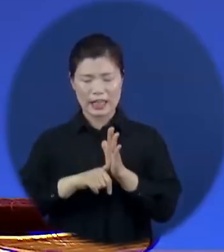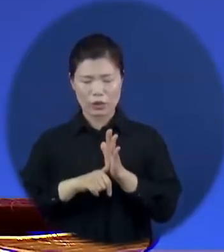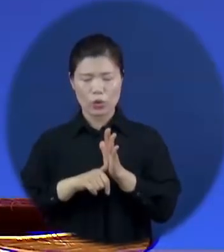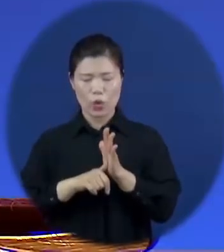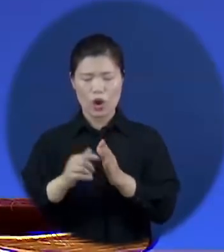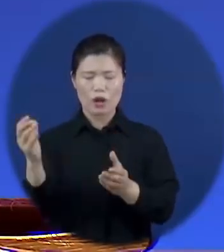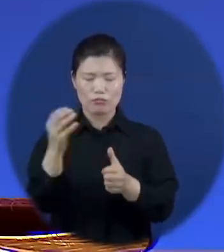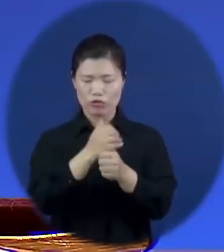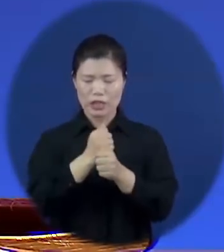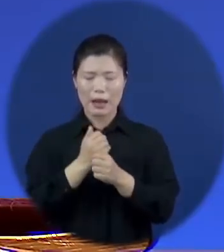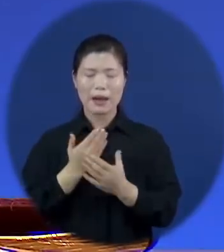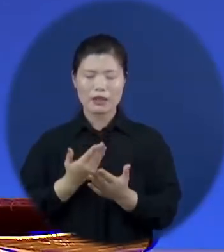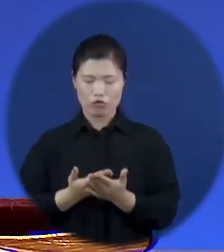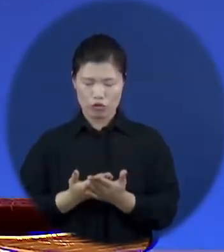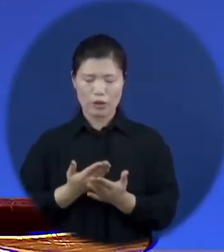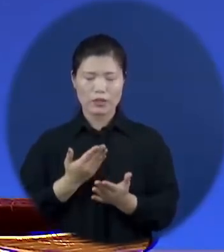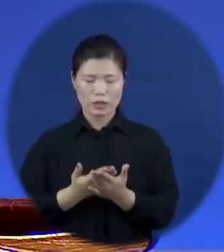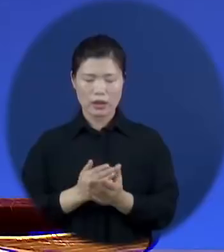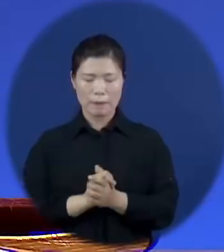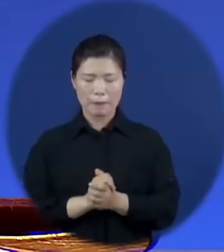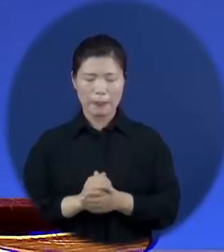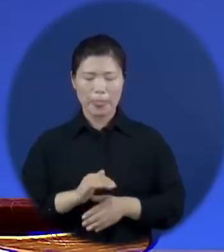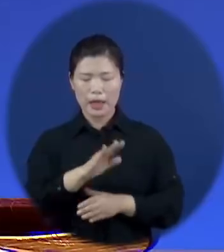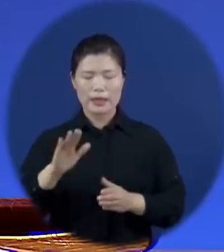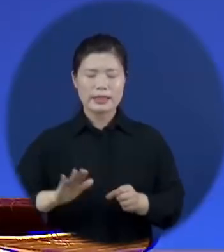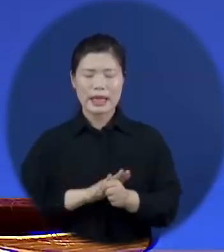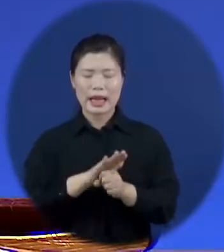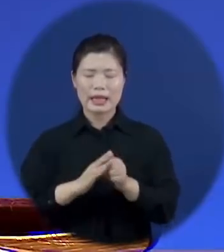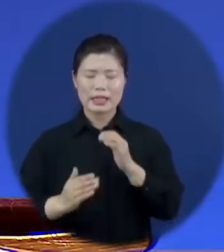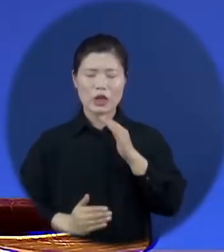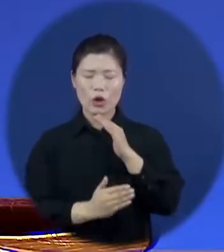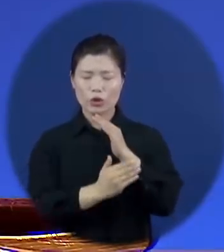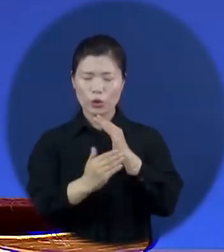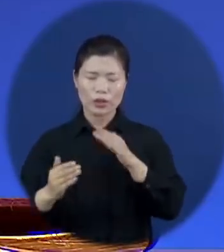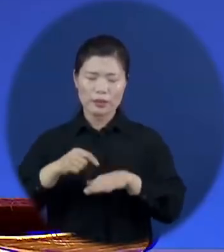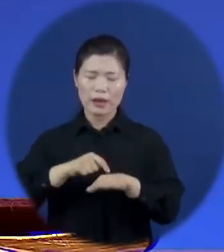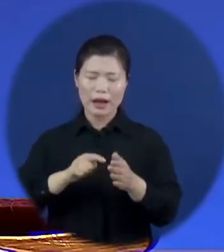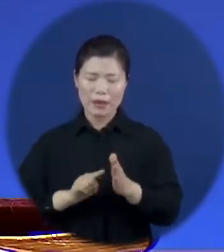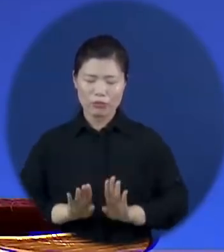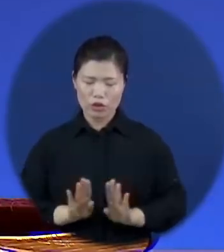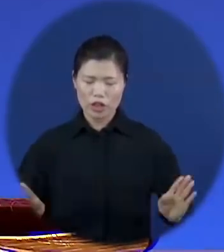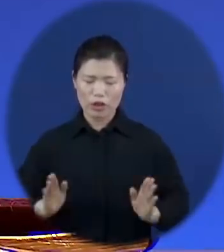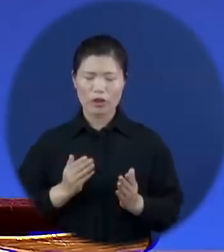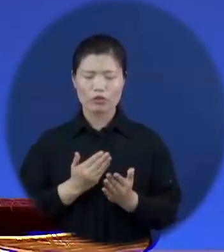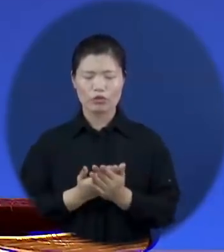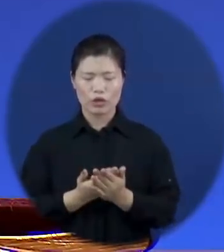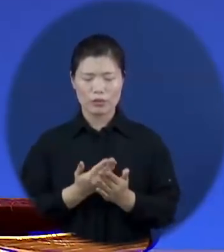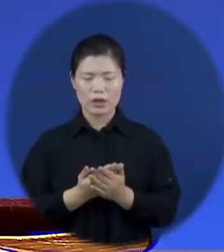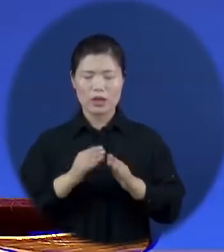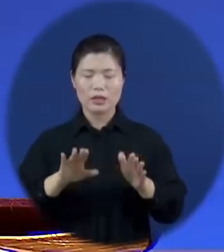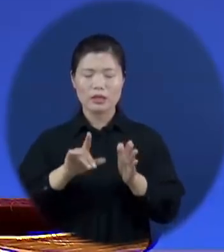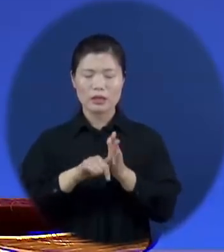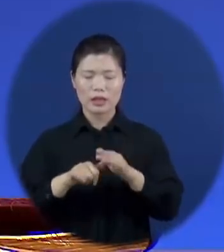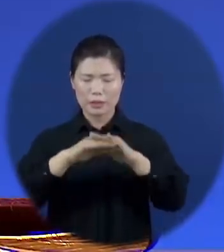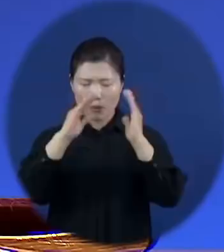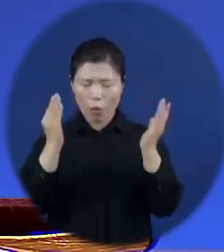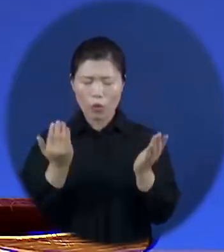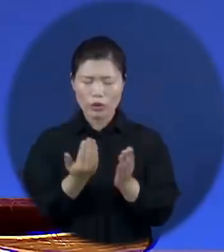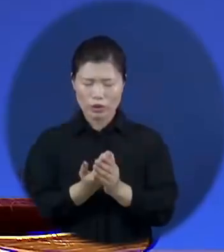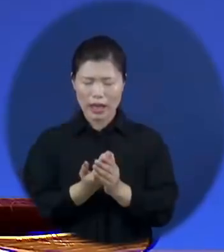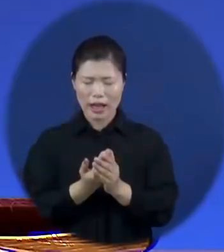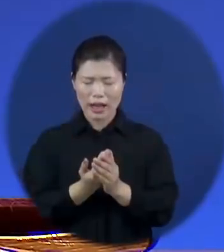수관도 붙잡아 주시옵소서. 우리 사랑하는 성도들 마음의 문을 열고 이 시간에